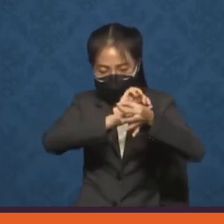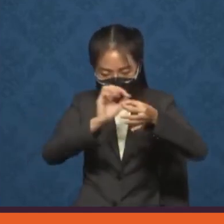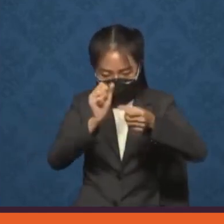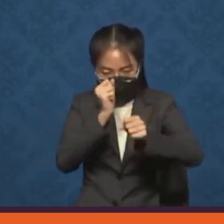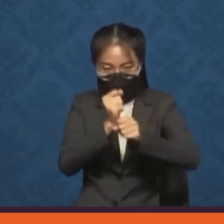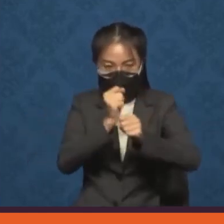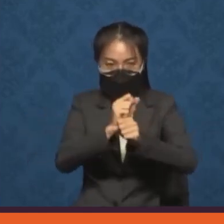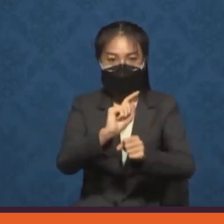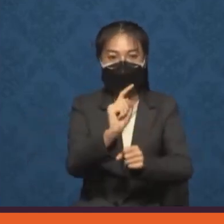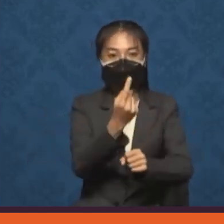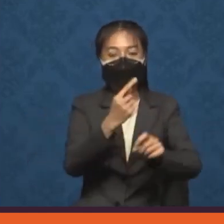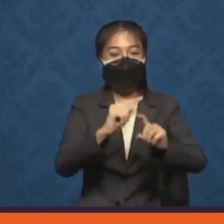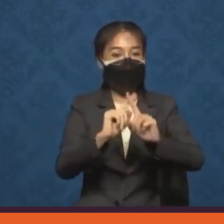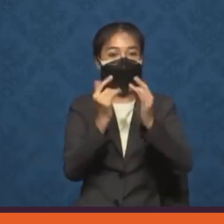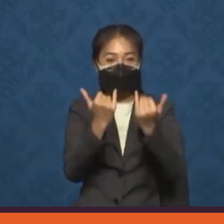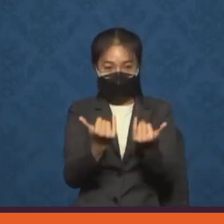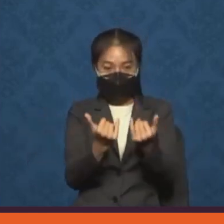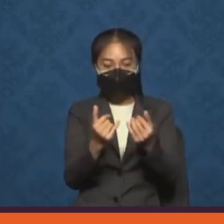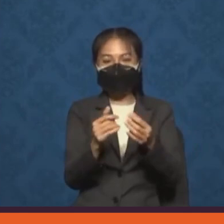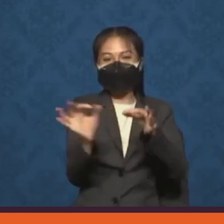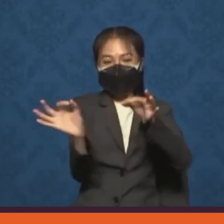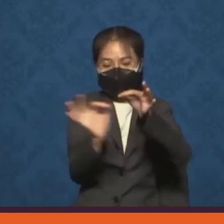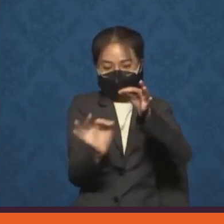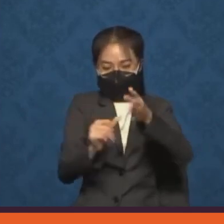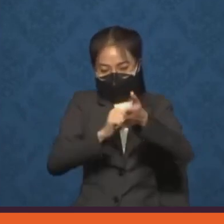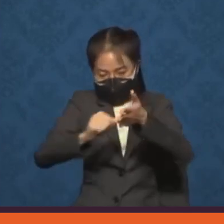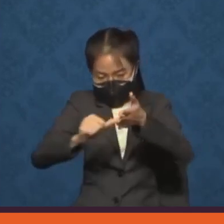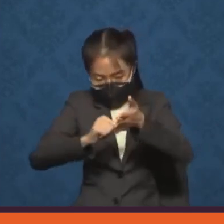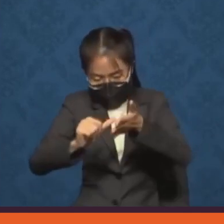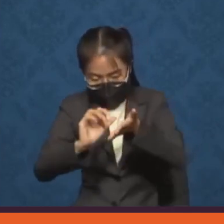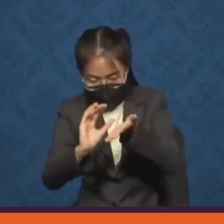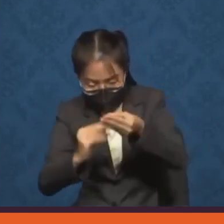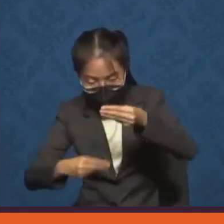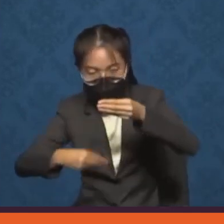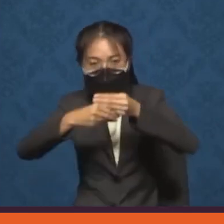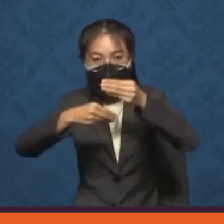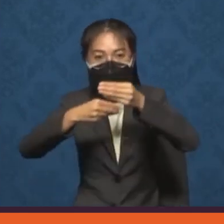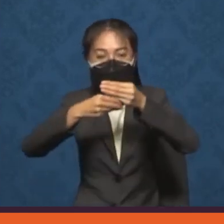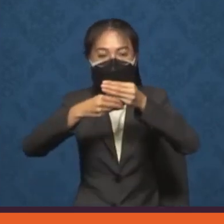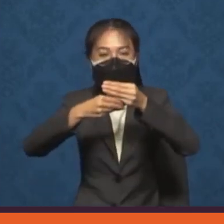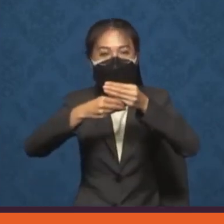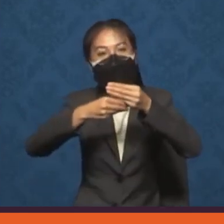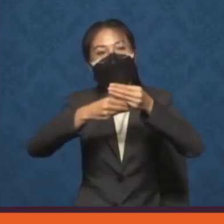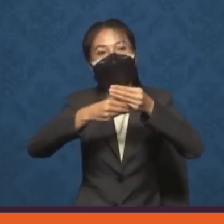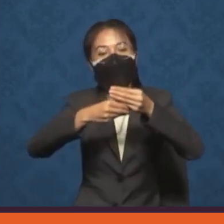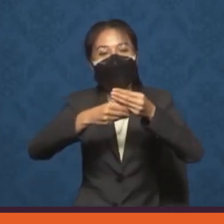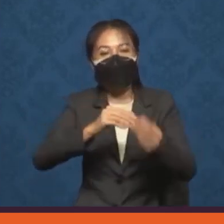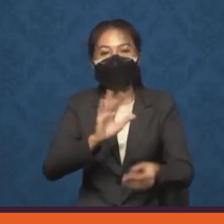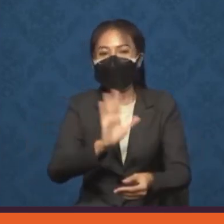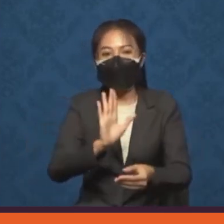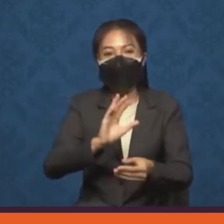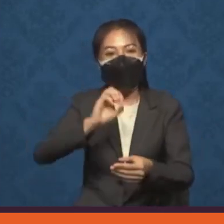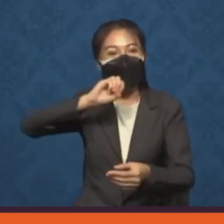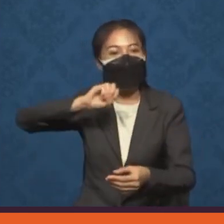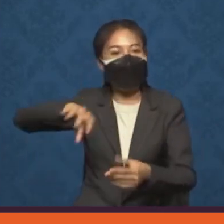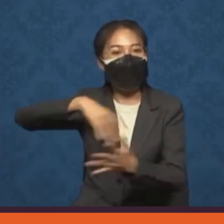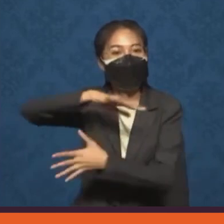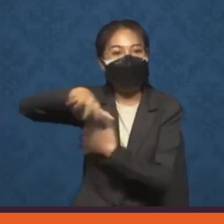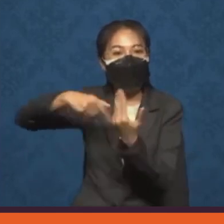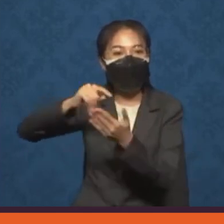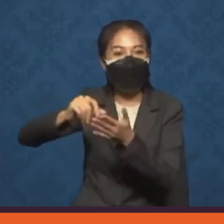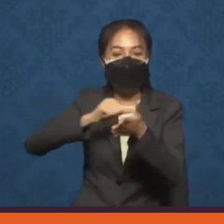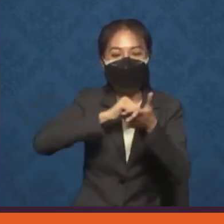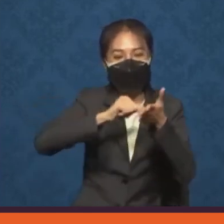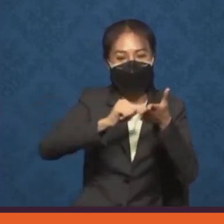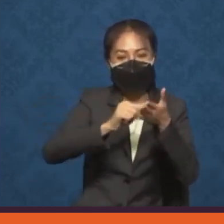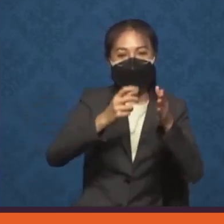ธรรมนูญแก้ไขเพิ่มเติมฉบับนี้คือการปฏิรูปครับเราไม่ได้ไปทำลายรัฐธรรมนูญทิ้งทั้งฉบับเราแก้ไขรายมาต